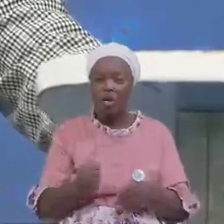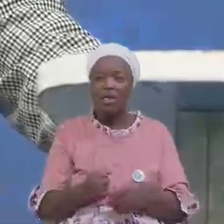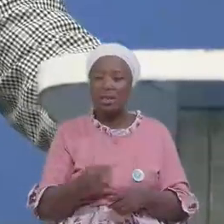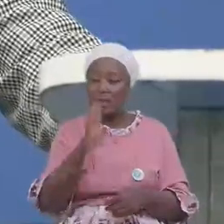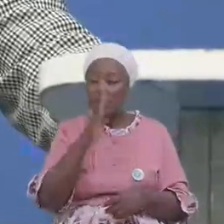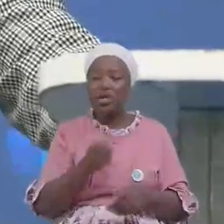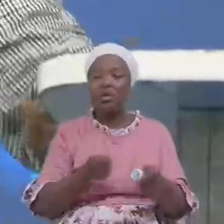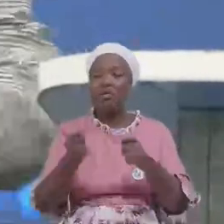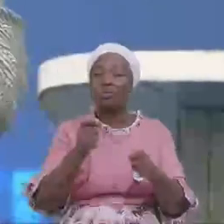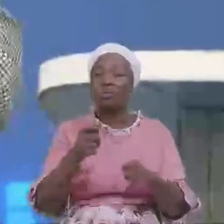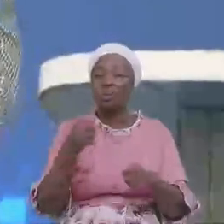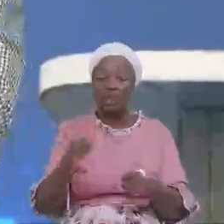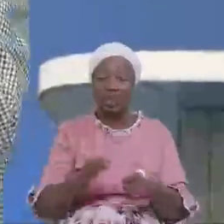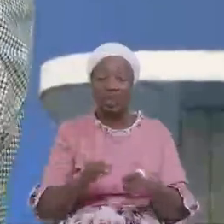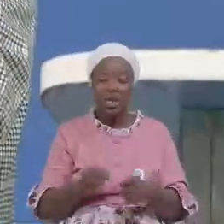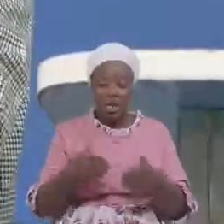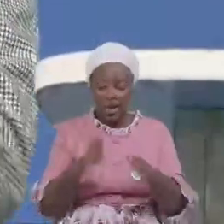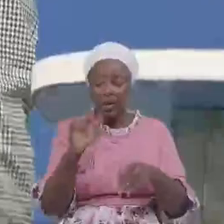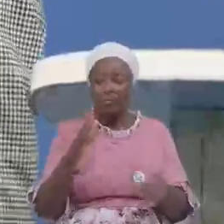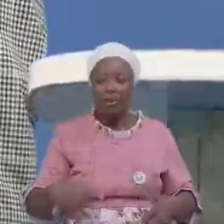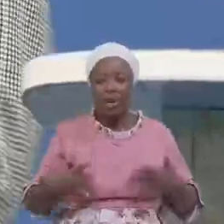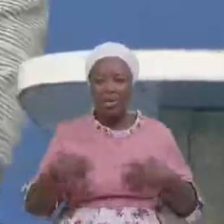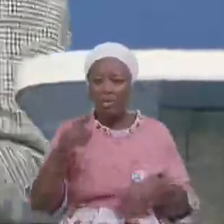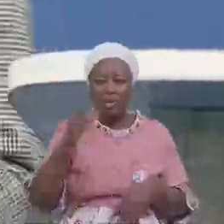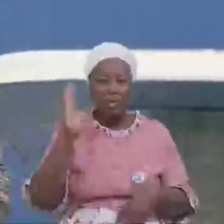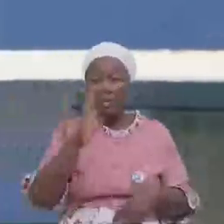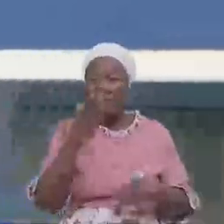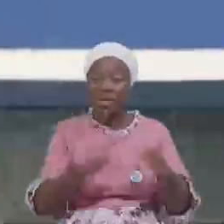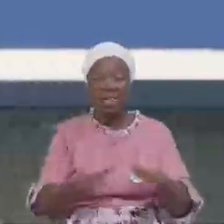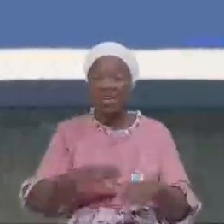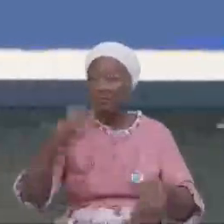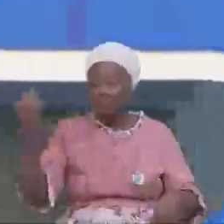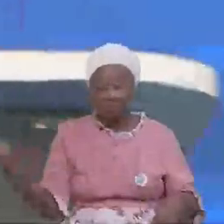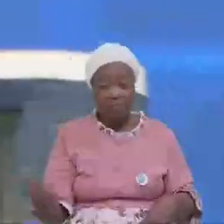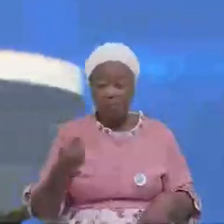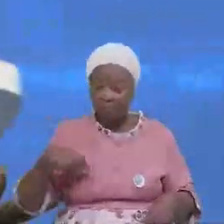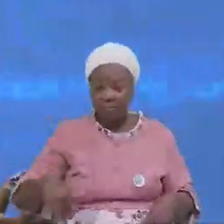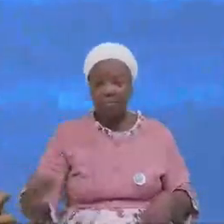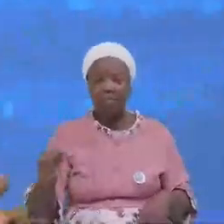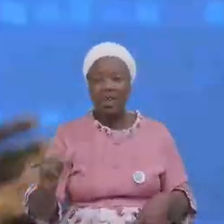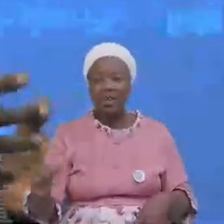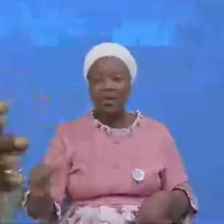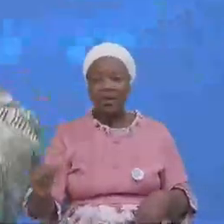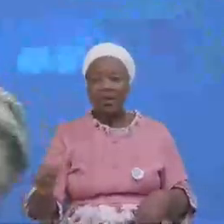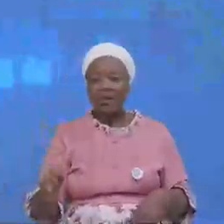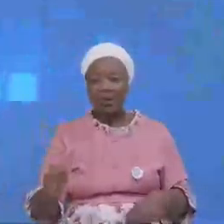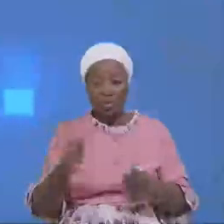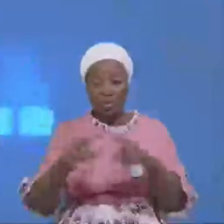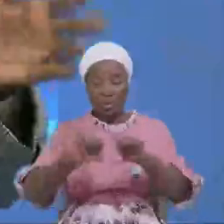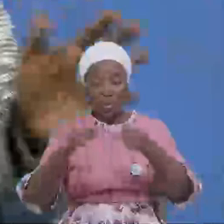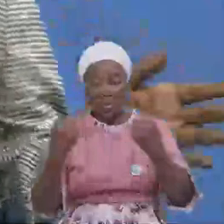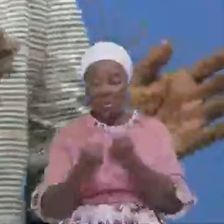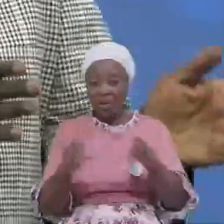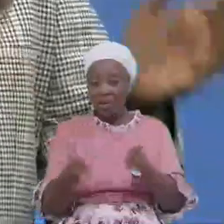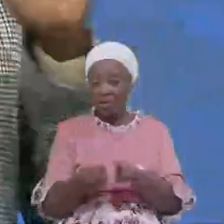et guider ta vie, tu serais mort pour toujours. Si ça ne tenait qu'à la société,